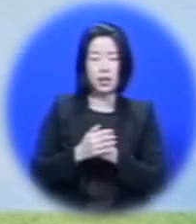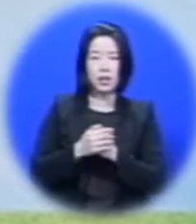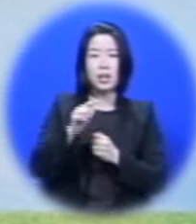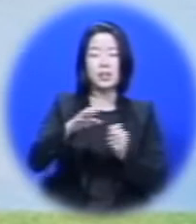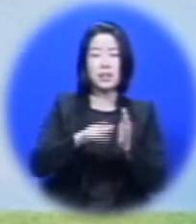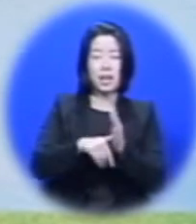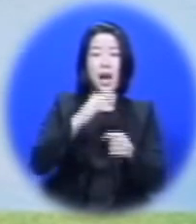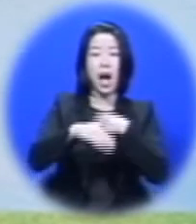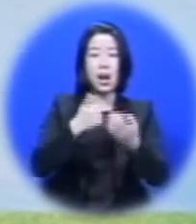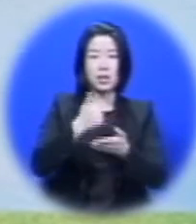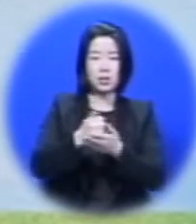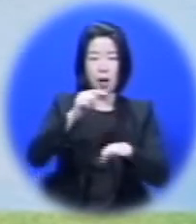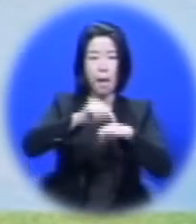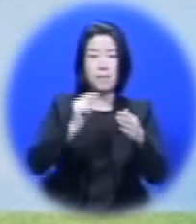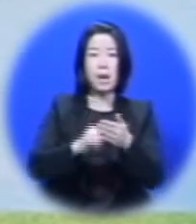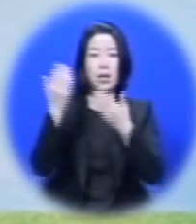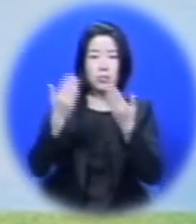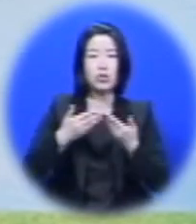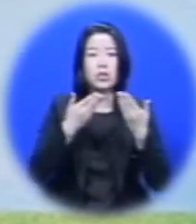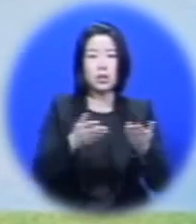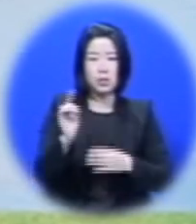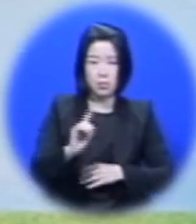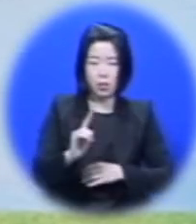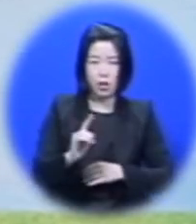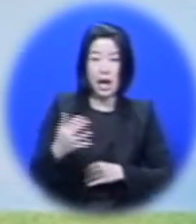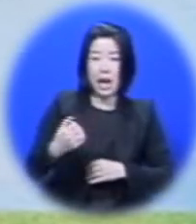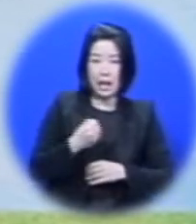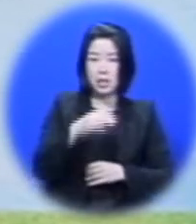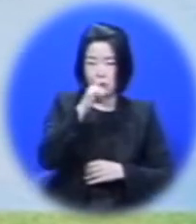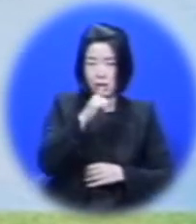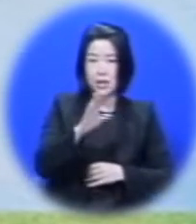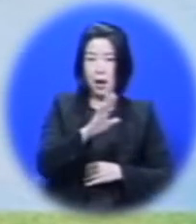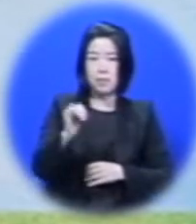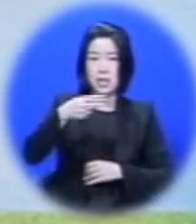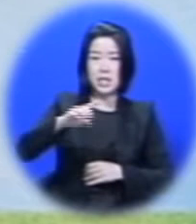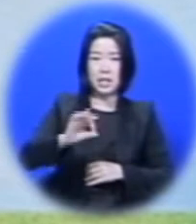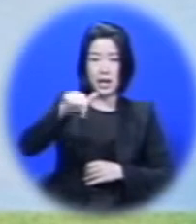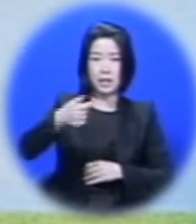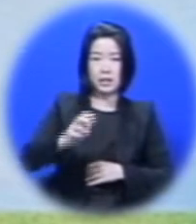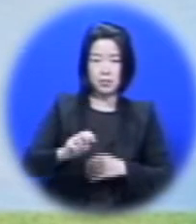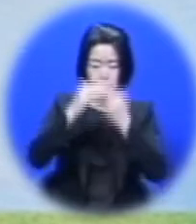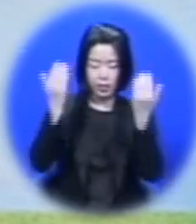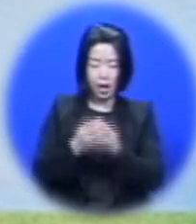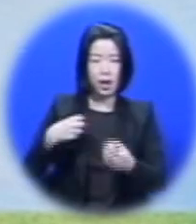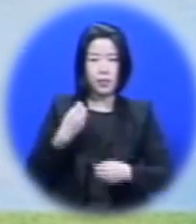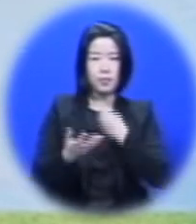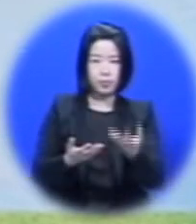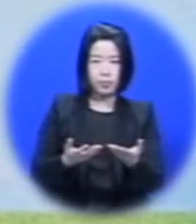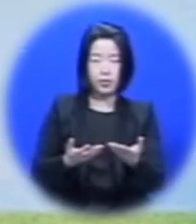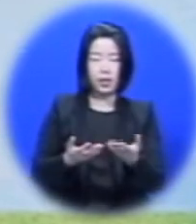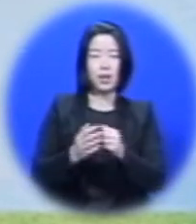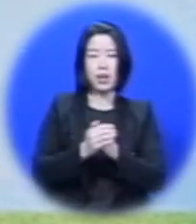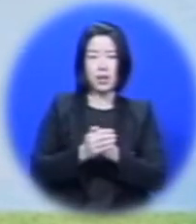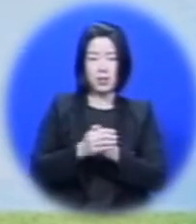그 교인들에게 마음을 주시기를, 가지고 있는 비상금을 다 털어라. 그래서 우리 비상금을